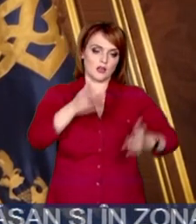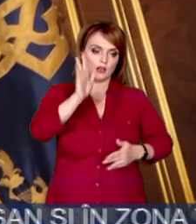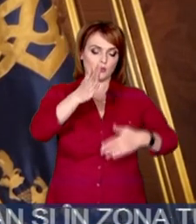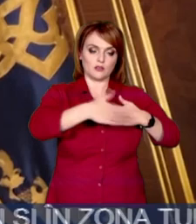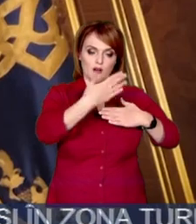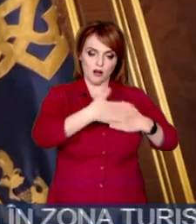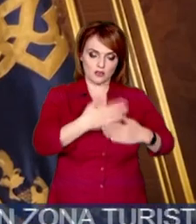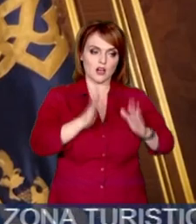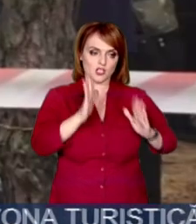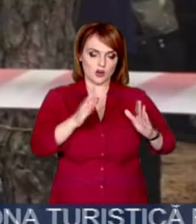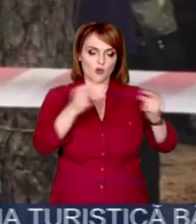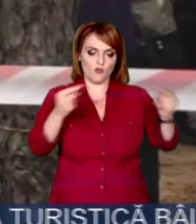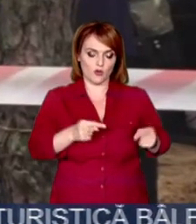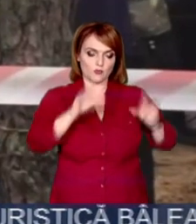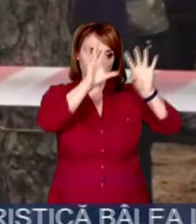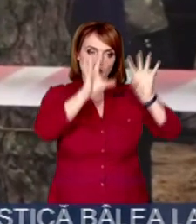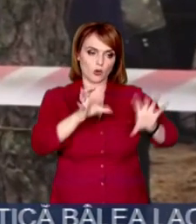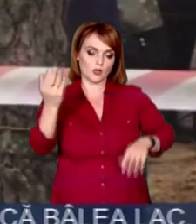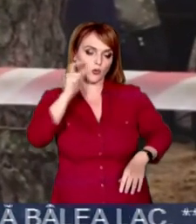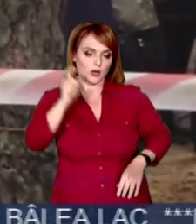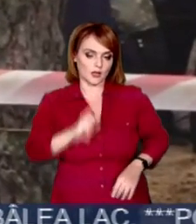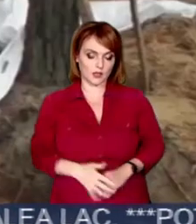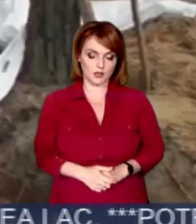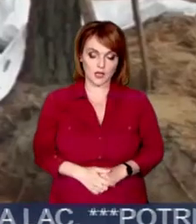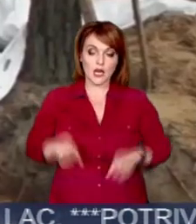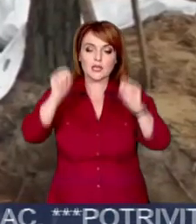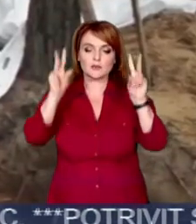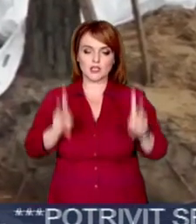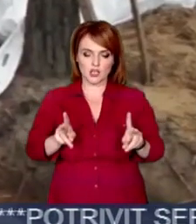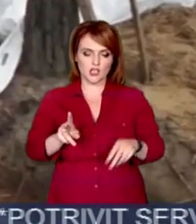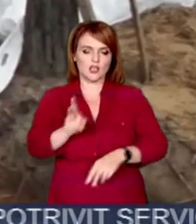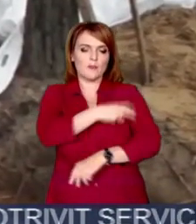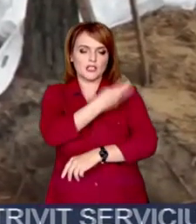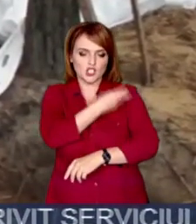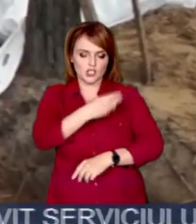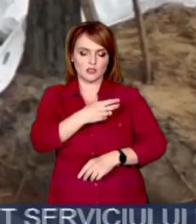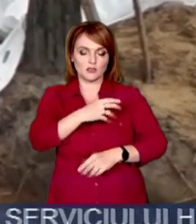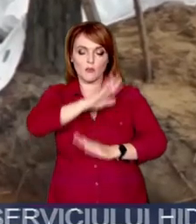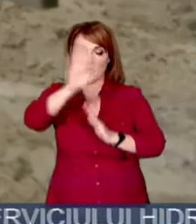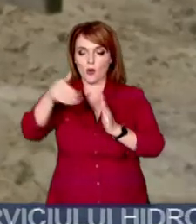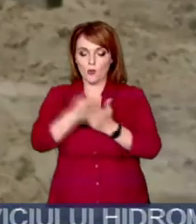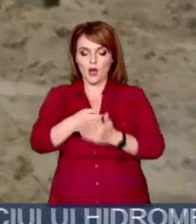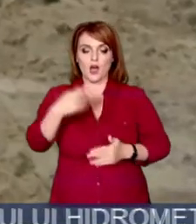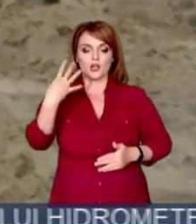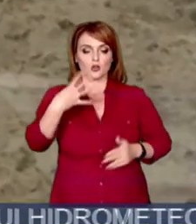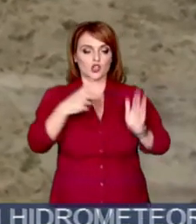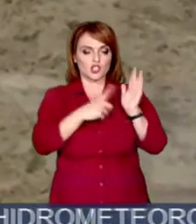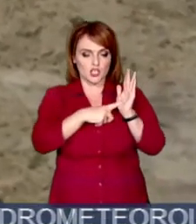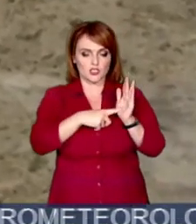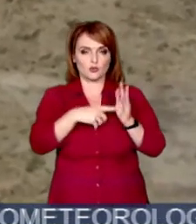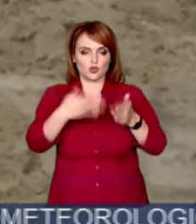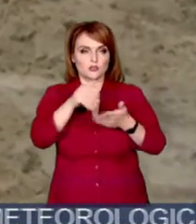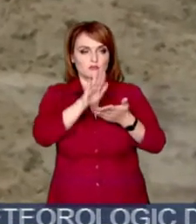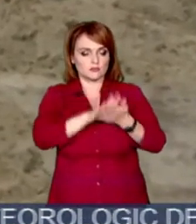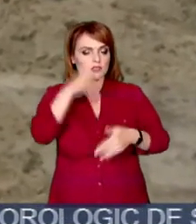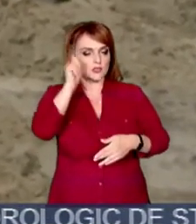legislației actuale a Ucrainei. Experții ucraineni în medicină legală au exhumat până acum 146 de cadavre, majoritatea